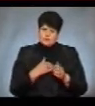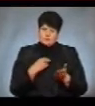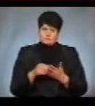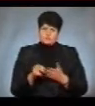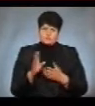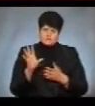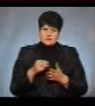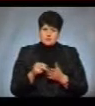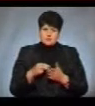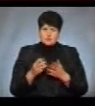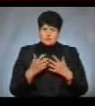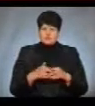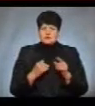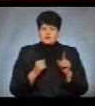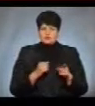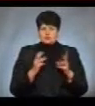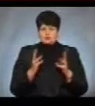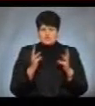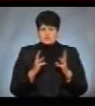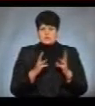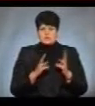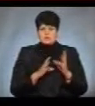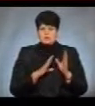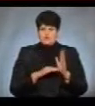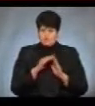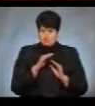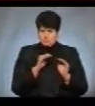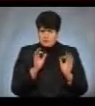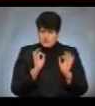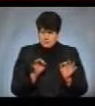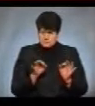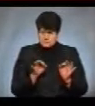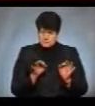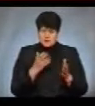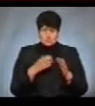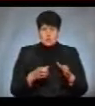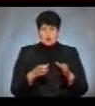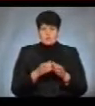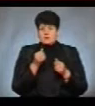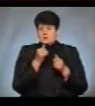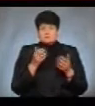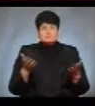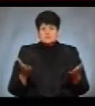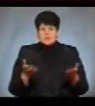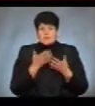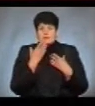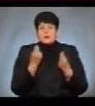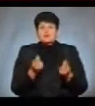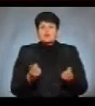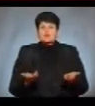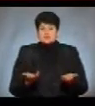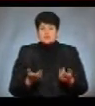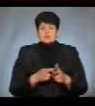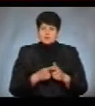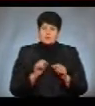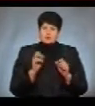все закупити, обладнання для того, щоб пожежна безпека була на високому рівні. Правильно я розумію? Якщо громада неспроможна, немає грошей, чи може хтось